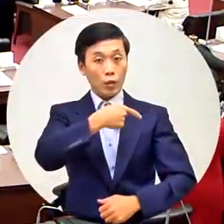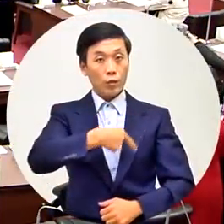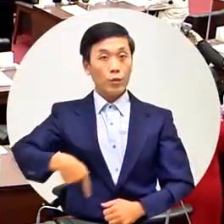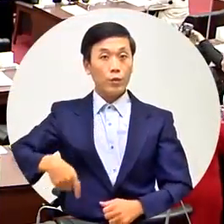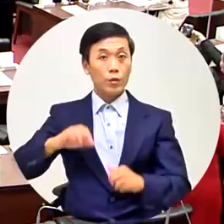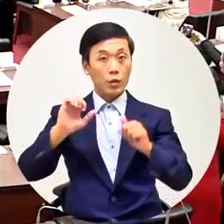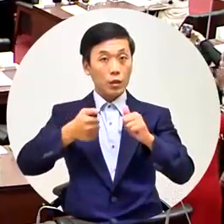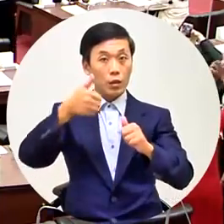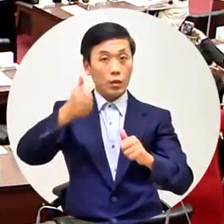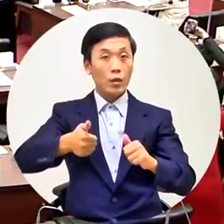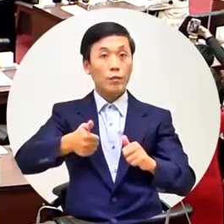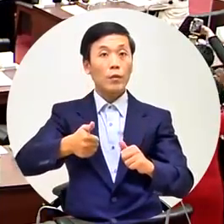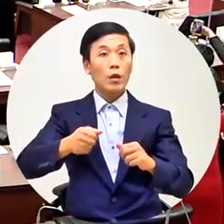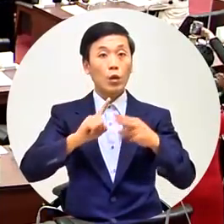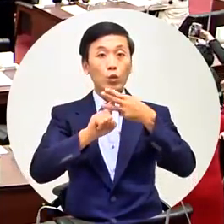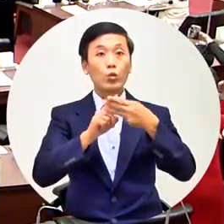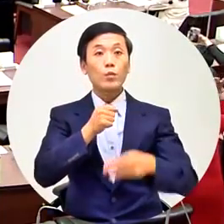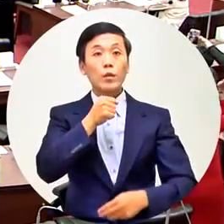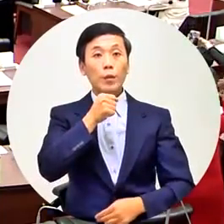布议长选举开始。